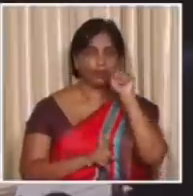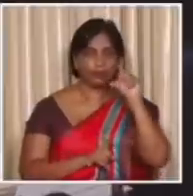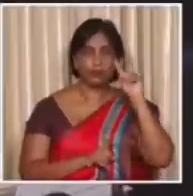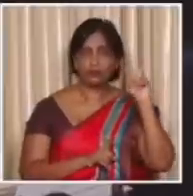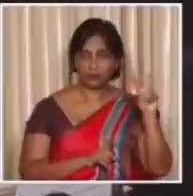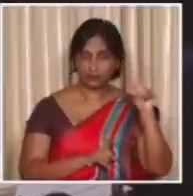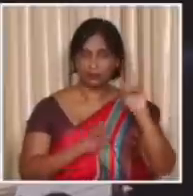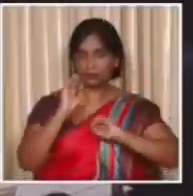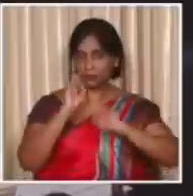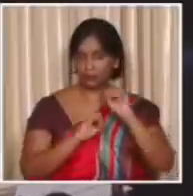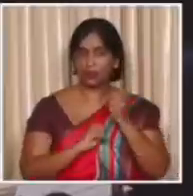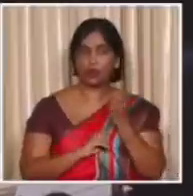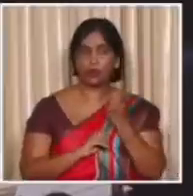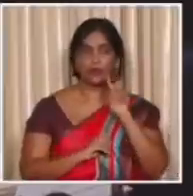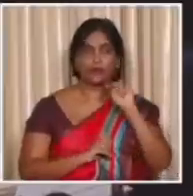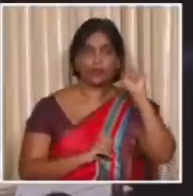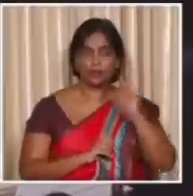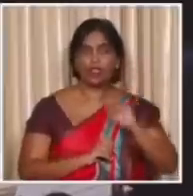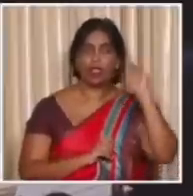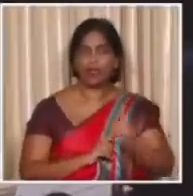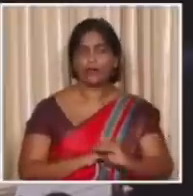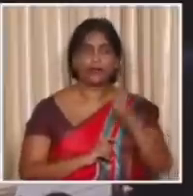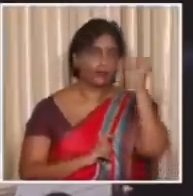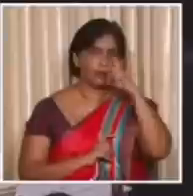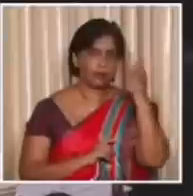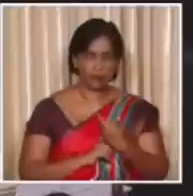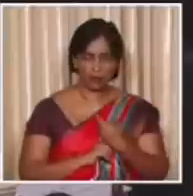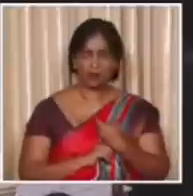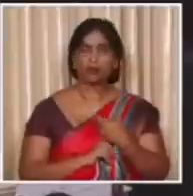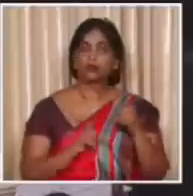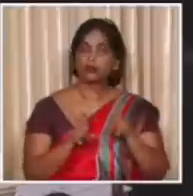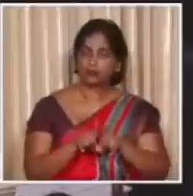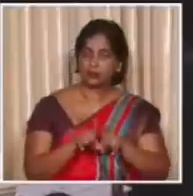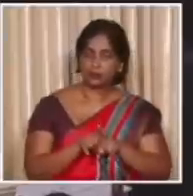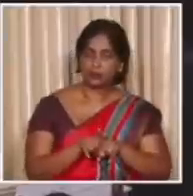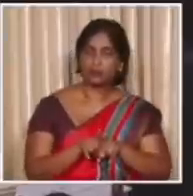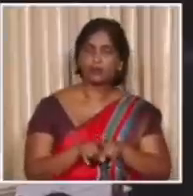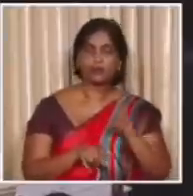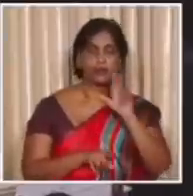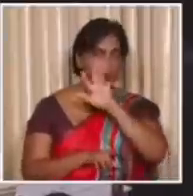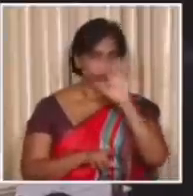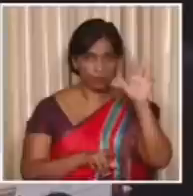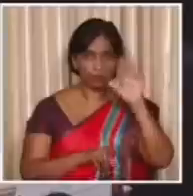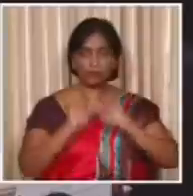7.2%ක රුපියල් 20000ට වඩා අඩුයි වැටුප. ඒ වගේම